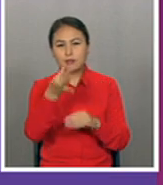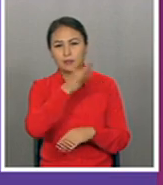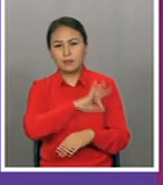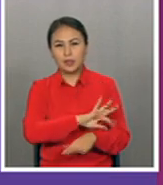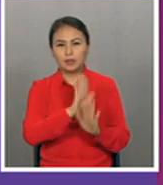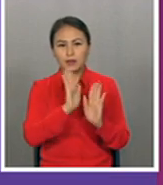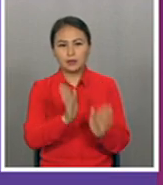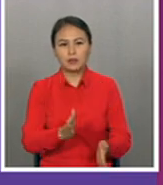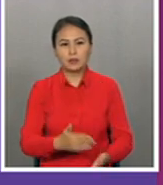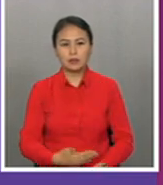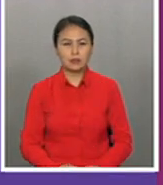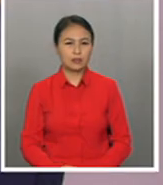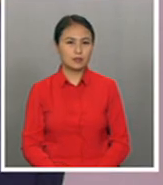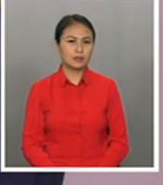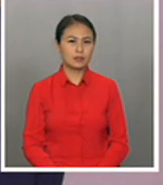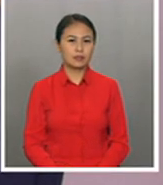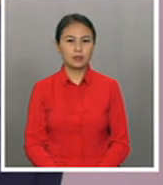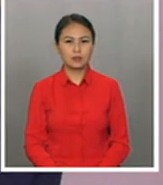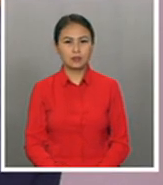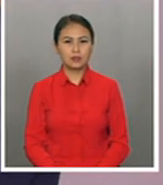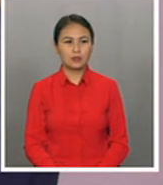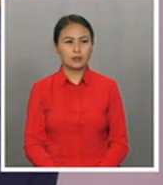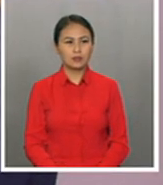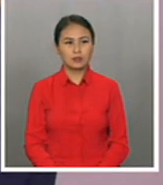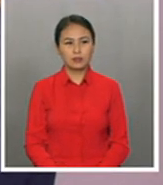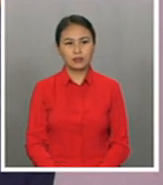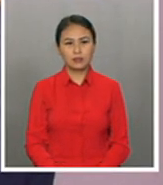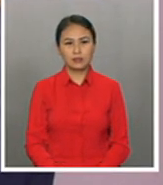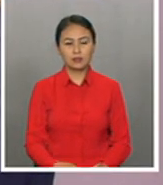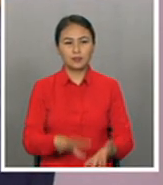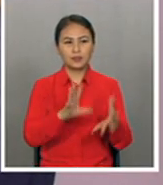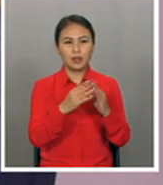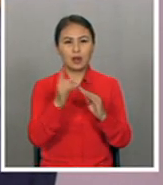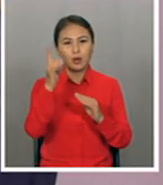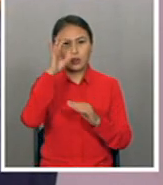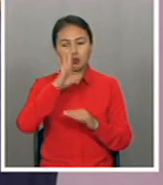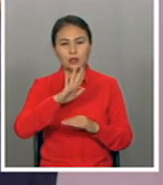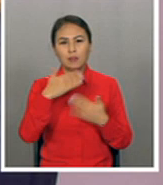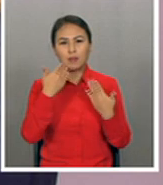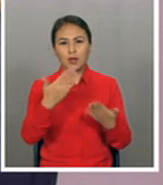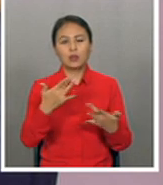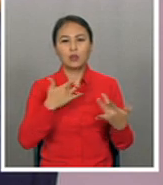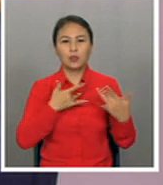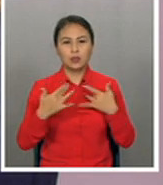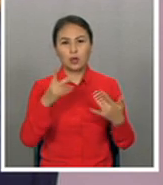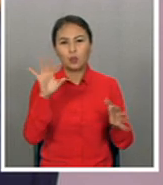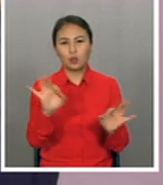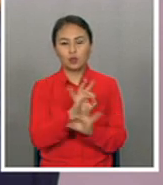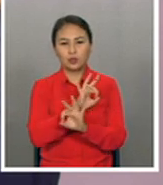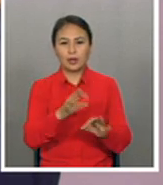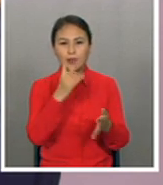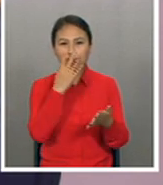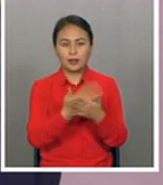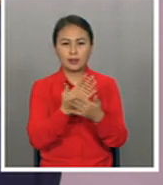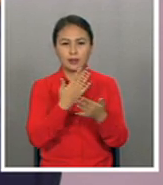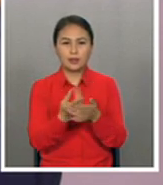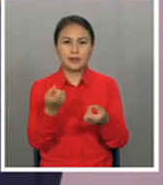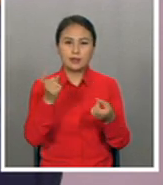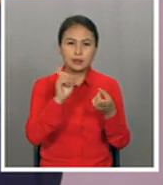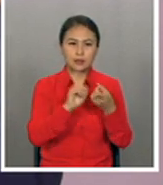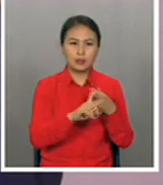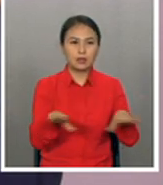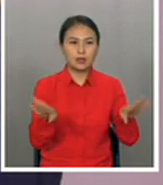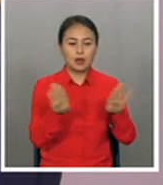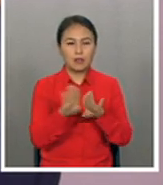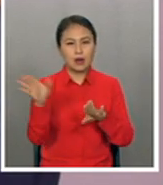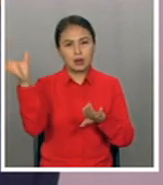кестесін пайдаланасындар. Ұлы ойшылдар айтқандай, барлық өнердің музыкаға тартылғаны сияқты, барлық